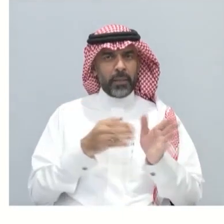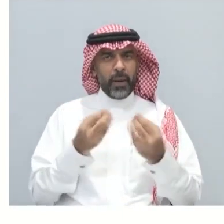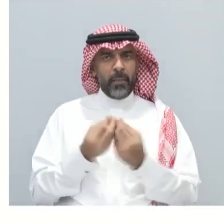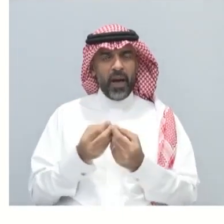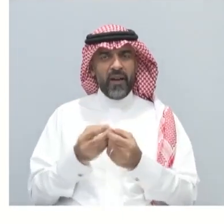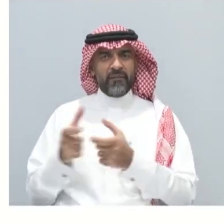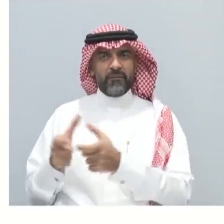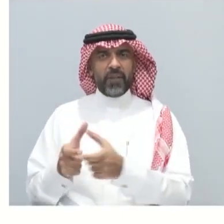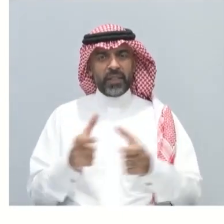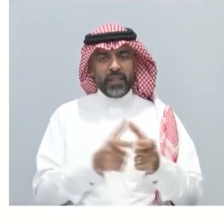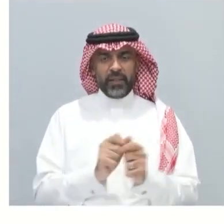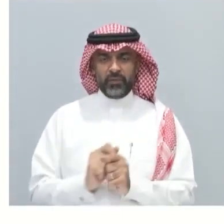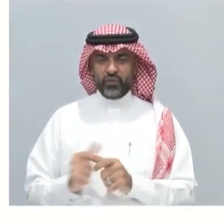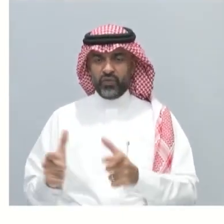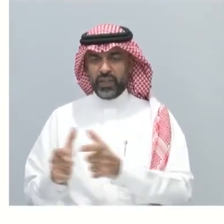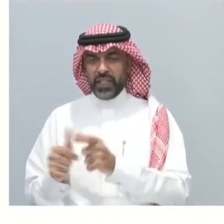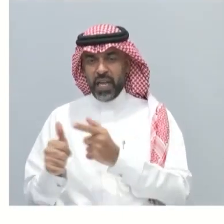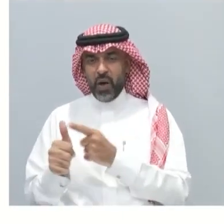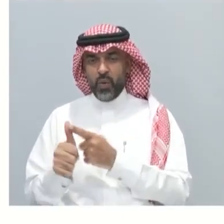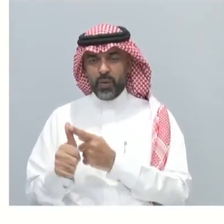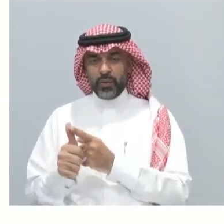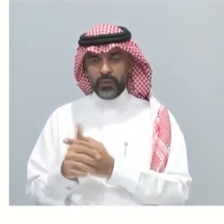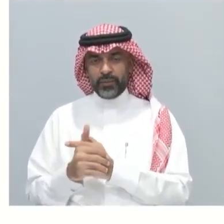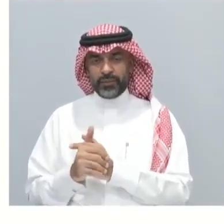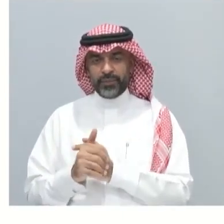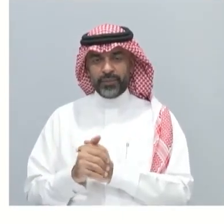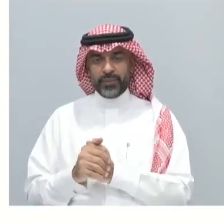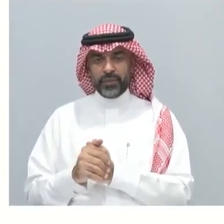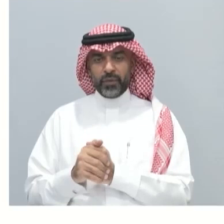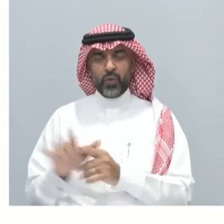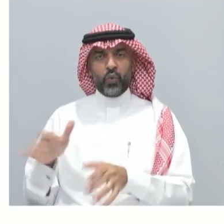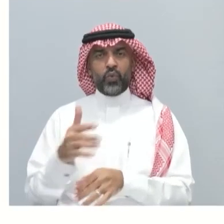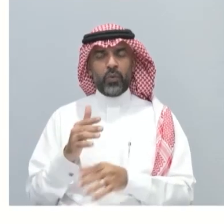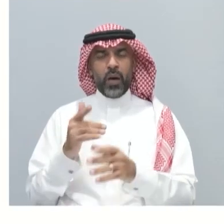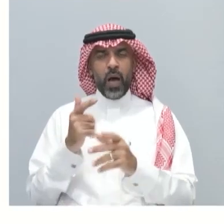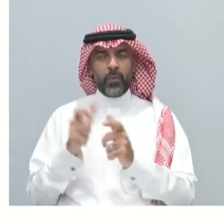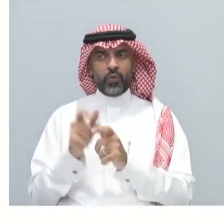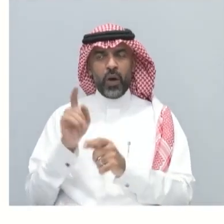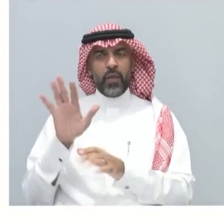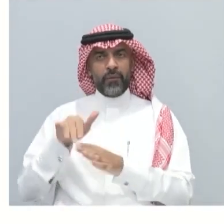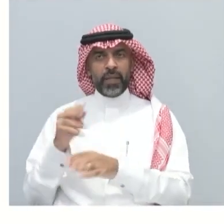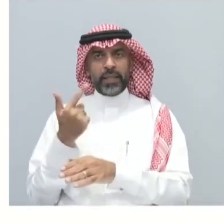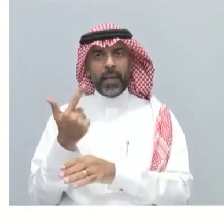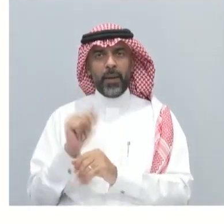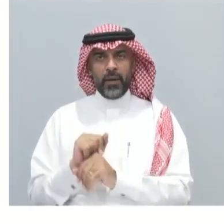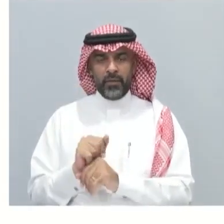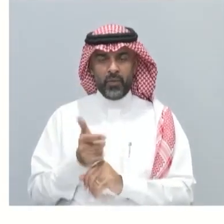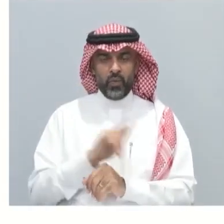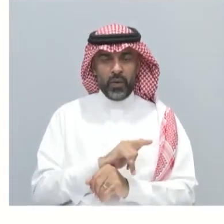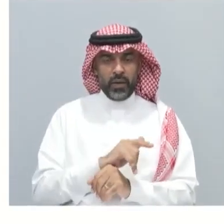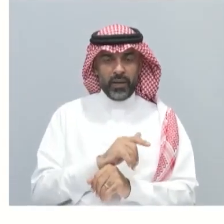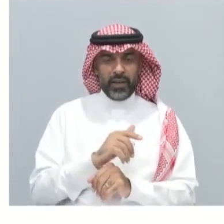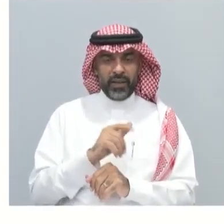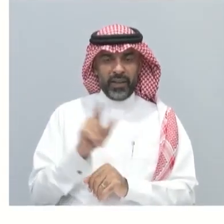طبعا الفصيله الاول الاى هي السكوب بيدينا وتضم سبعه انواع وفصيله